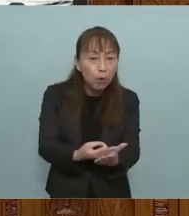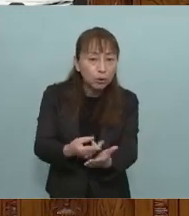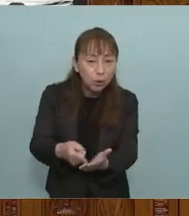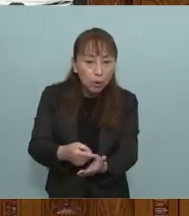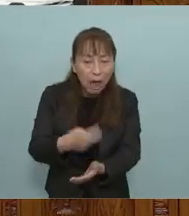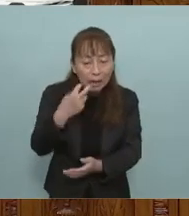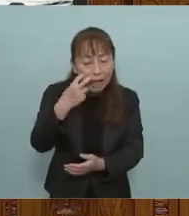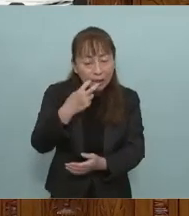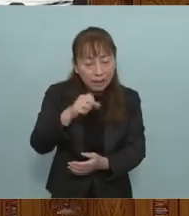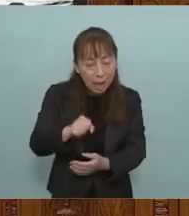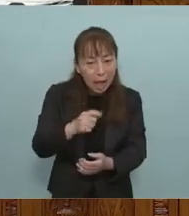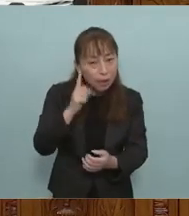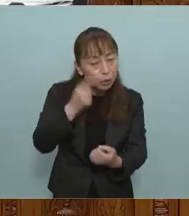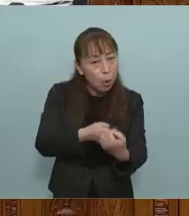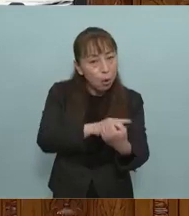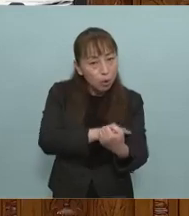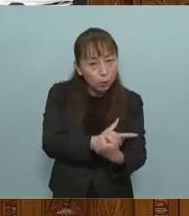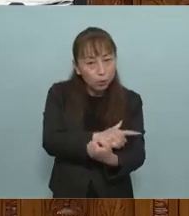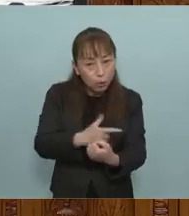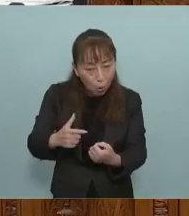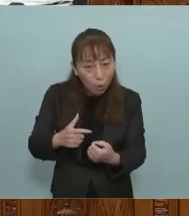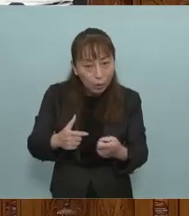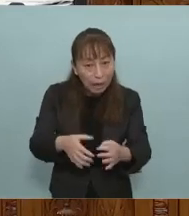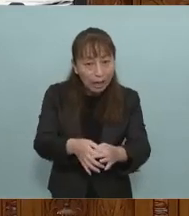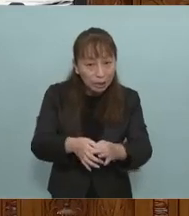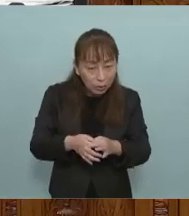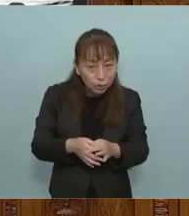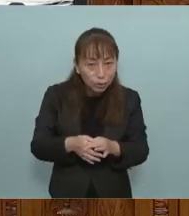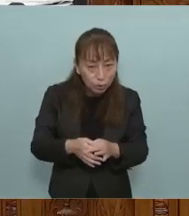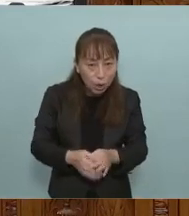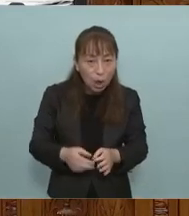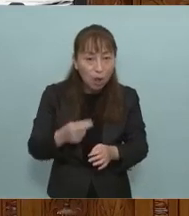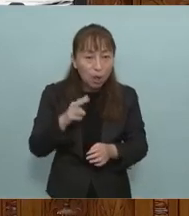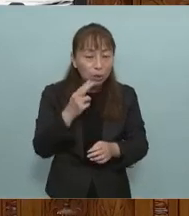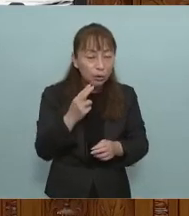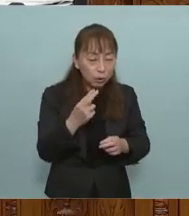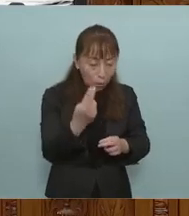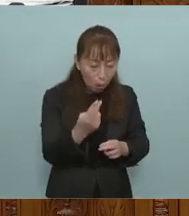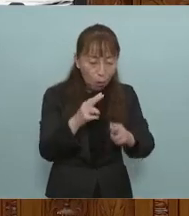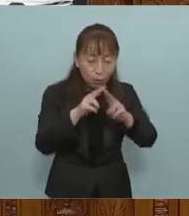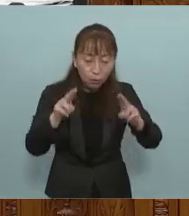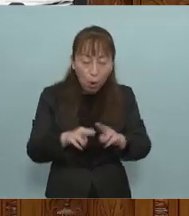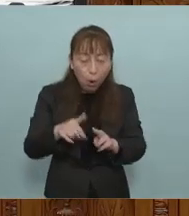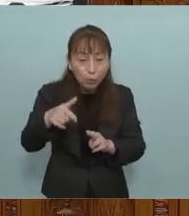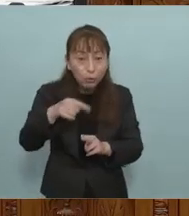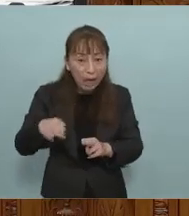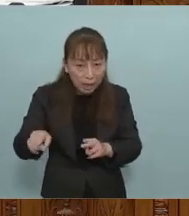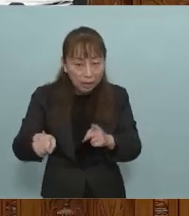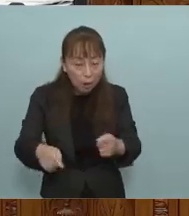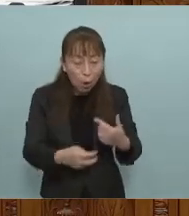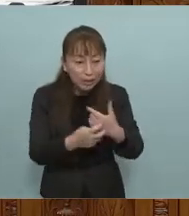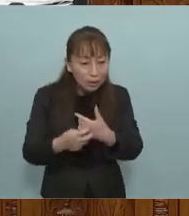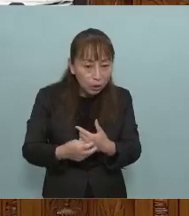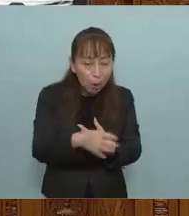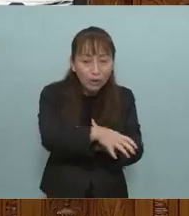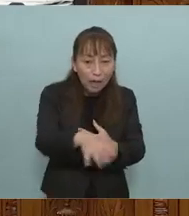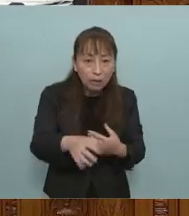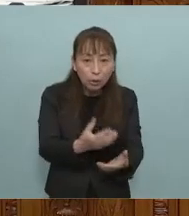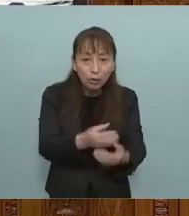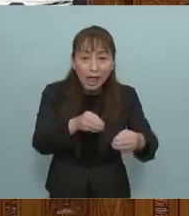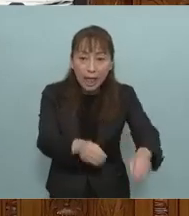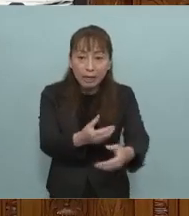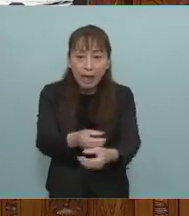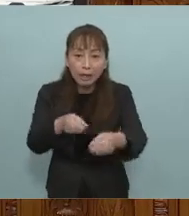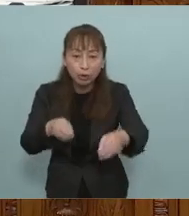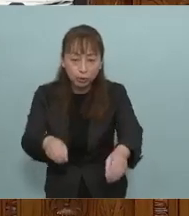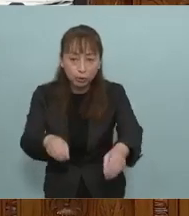能力の確保等に関する都道府県と医療機関等の協定の締結やその